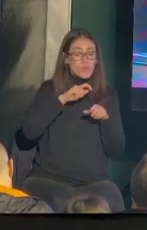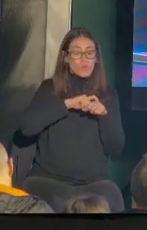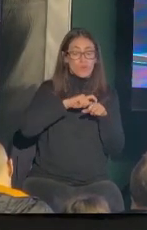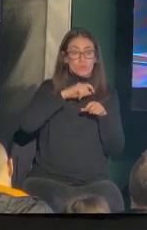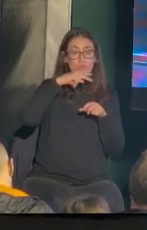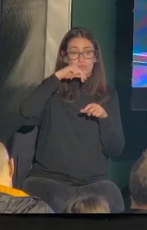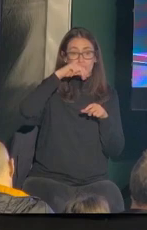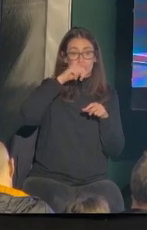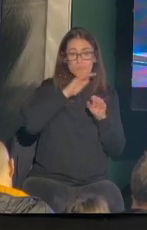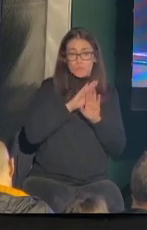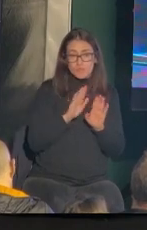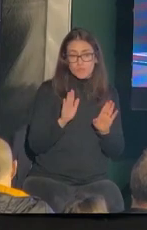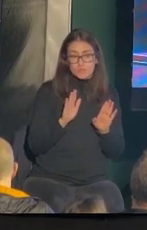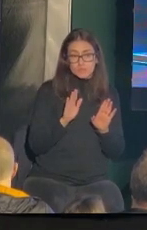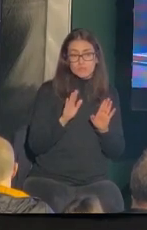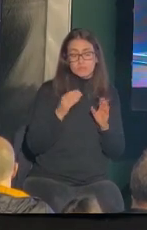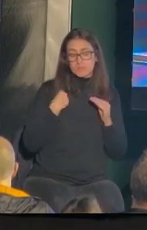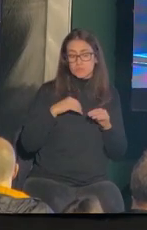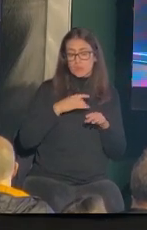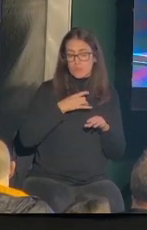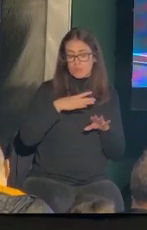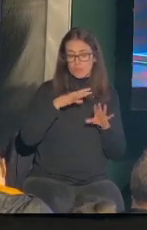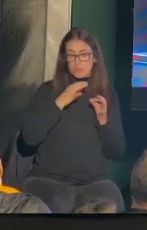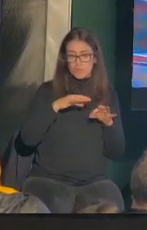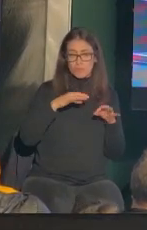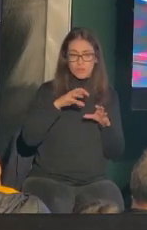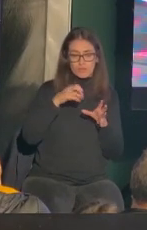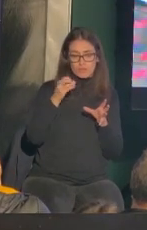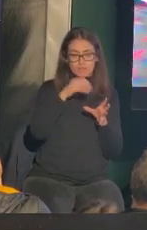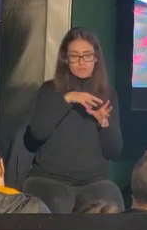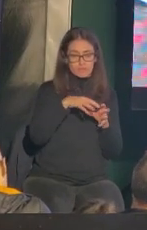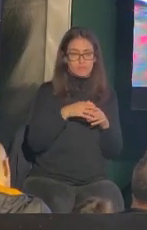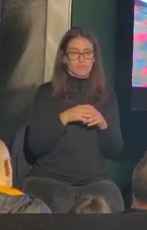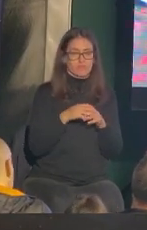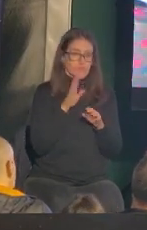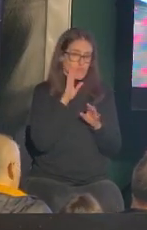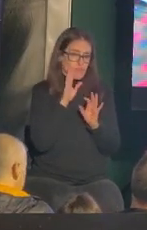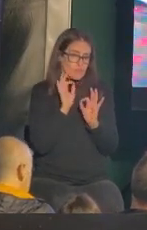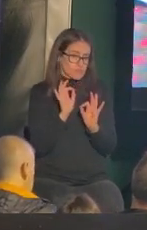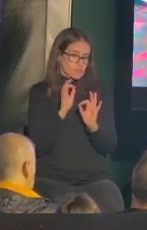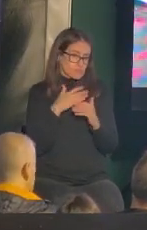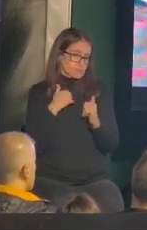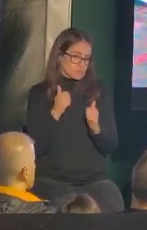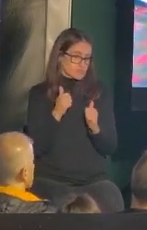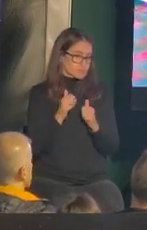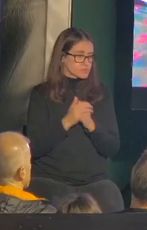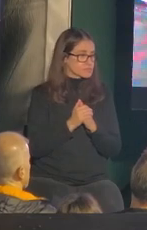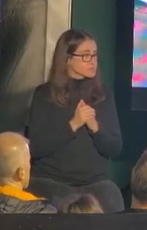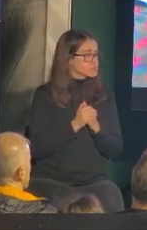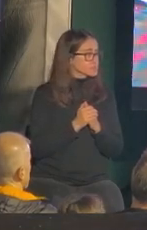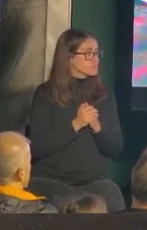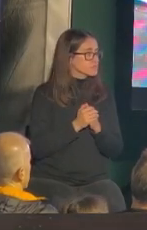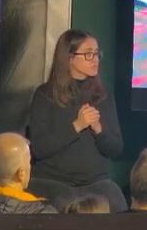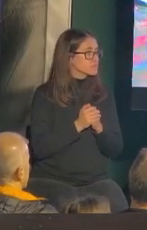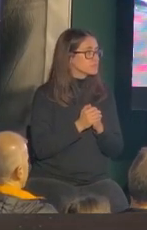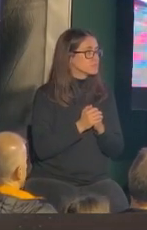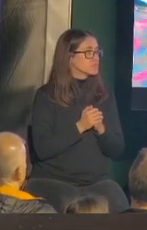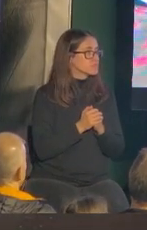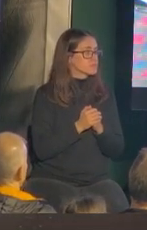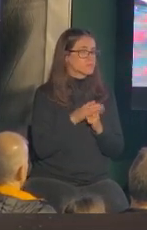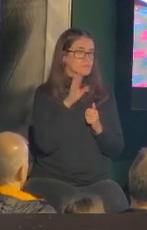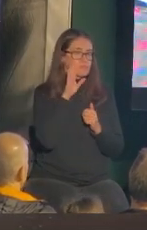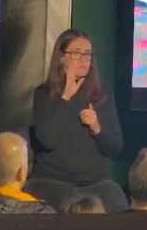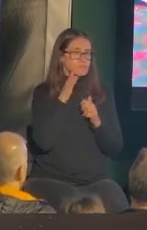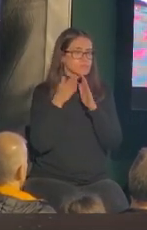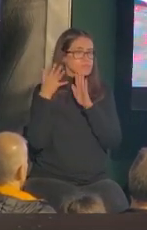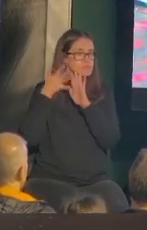tant, vaig escollir aquest. Però el que us comento. També, aquí el mateix que hem dit abans, el que ens